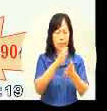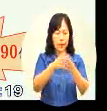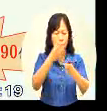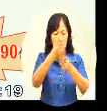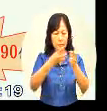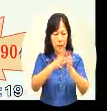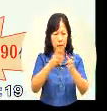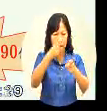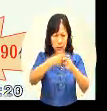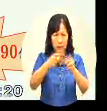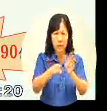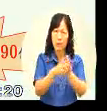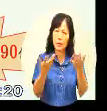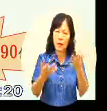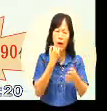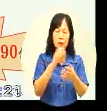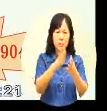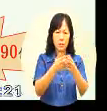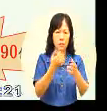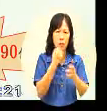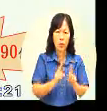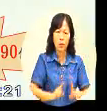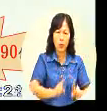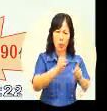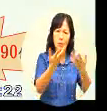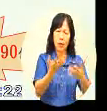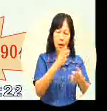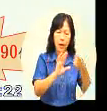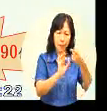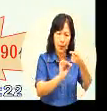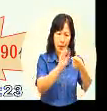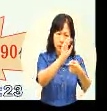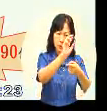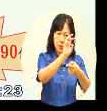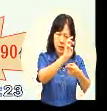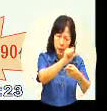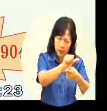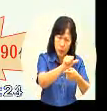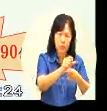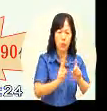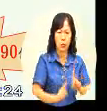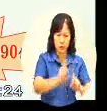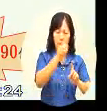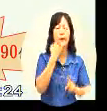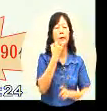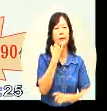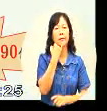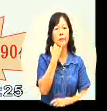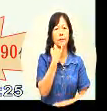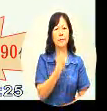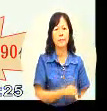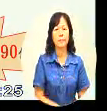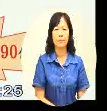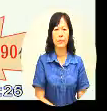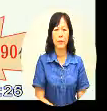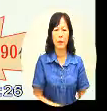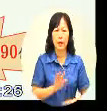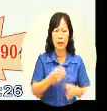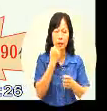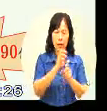相乘，要涨合理涨幅是35%，因为这公告限值三年的涨